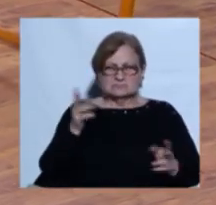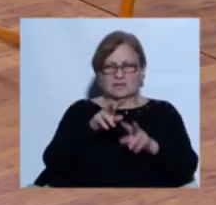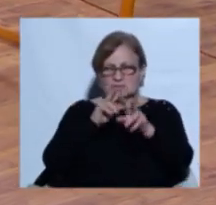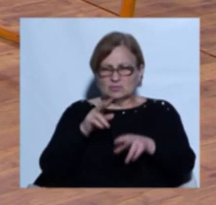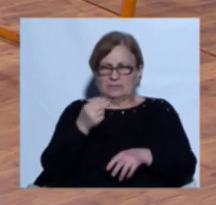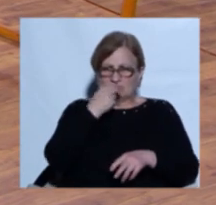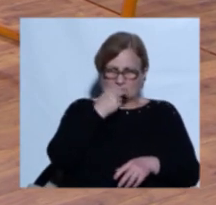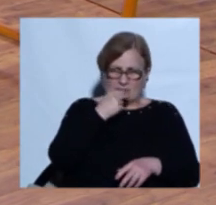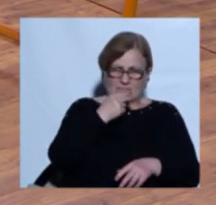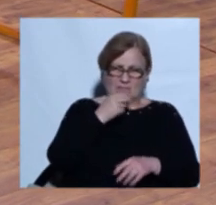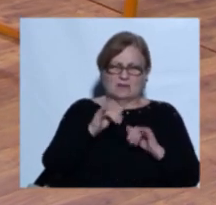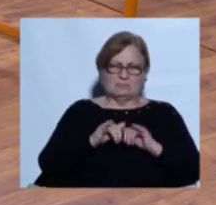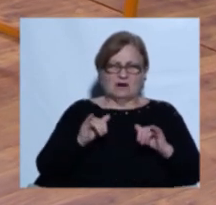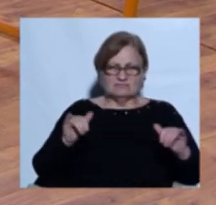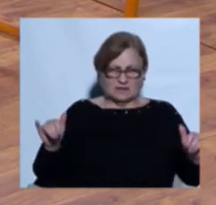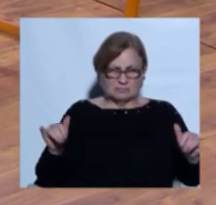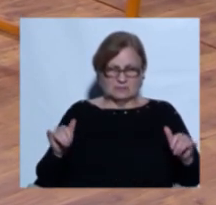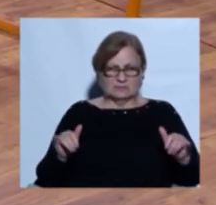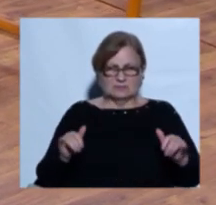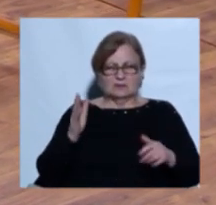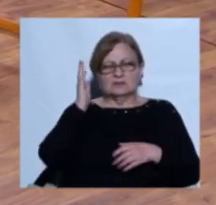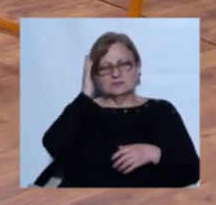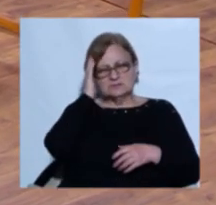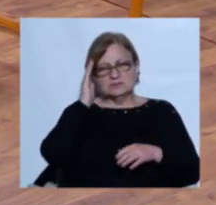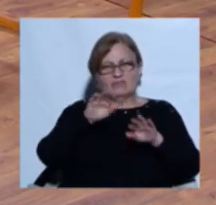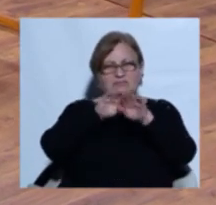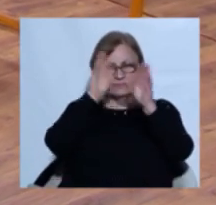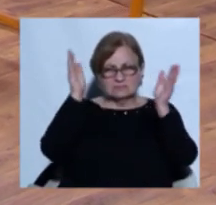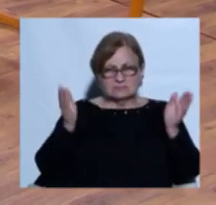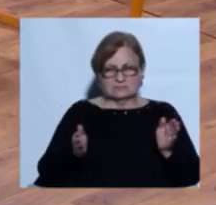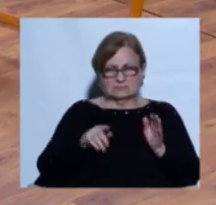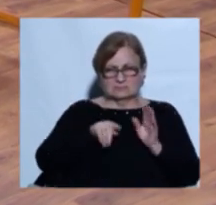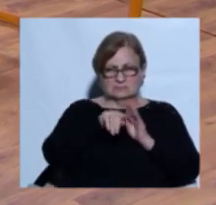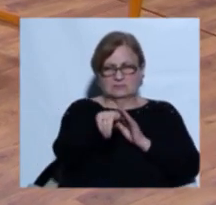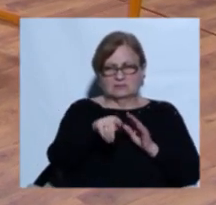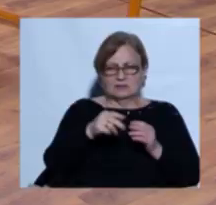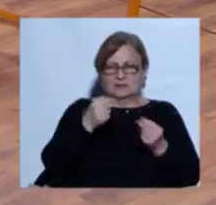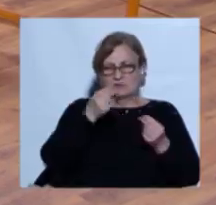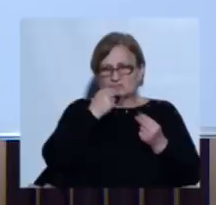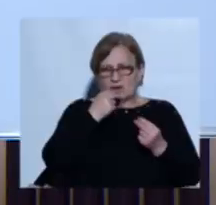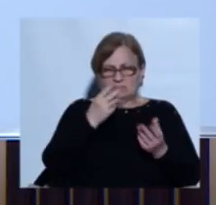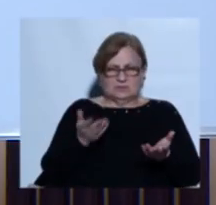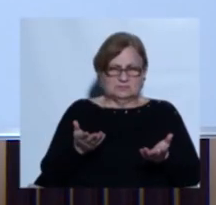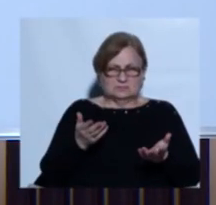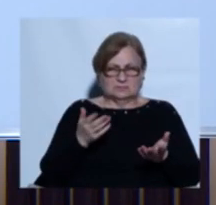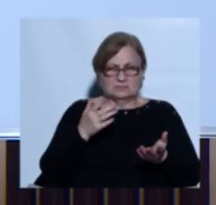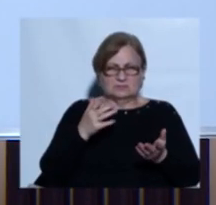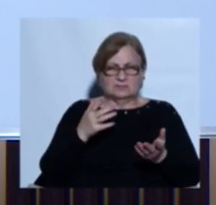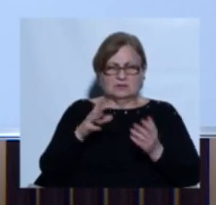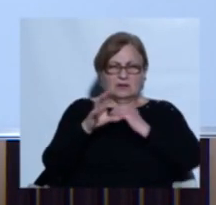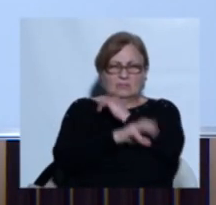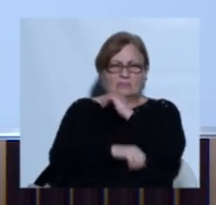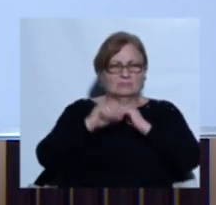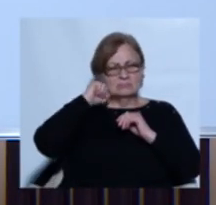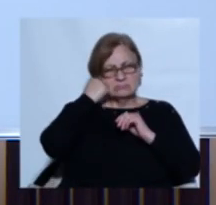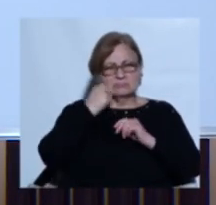ნადირობენ, მრავლდებიან, ძინავთ გამოქვაბულში, ფაქტობრივად ჭამენ, ბოლოს